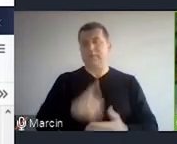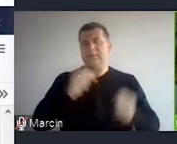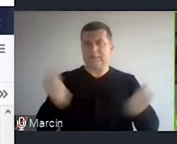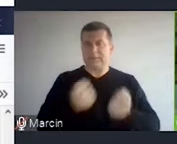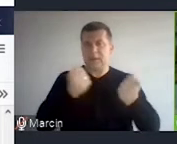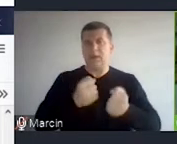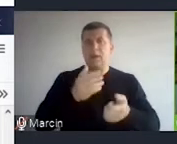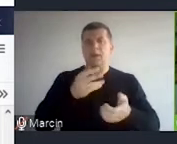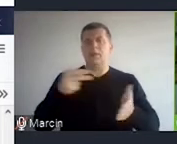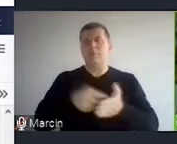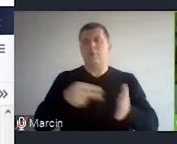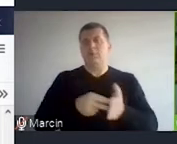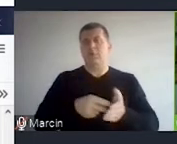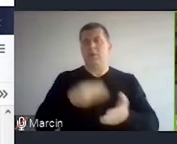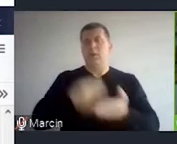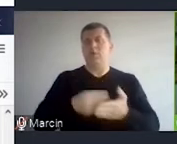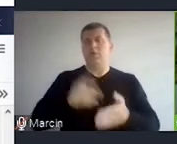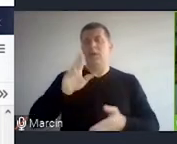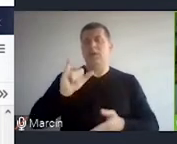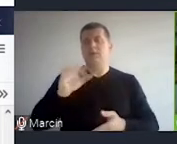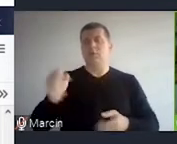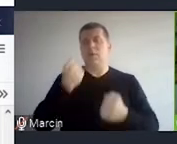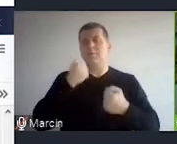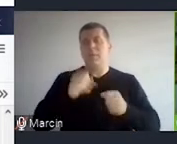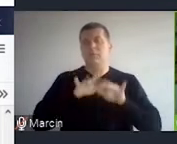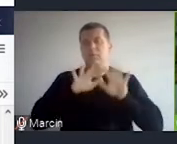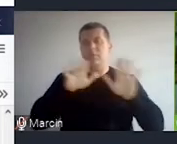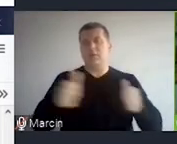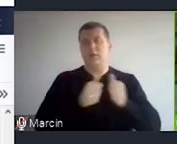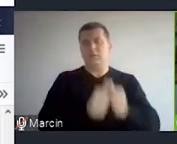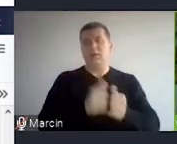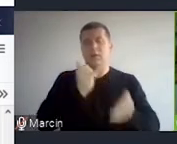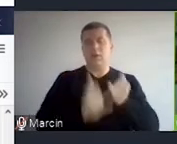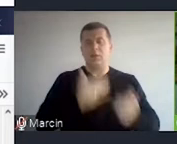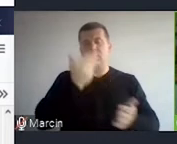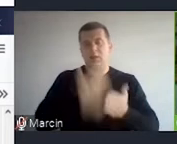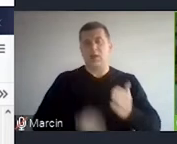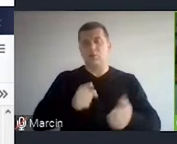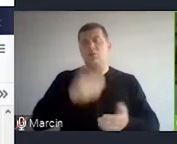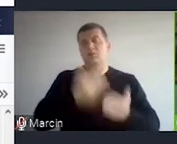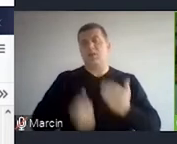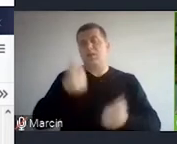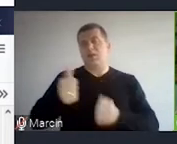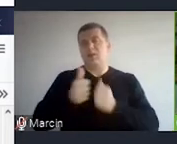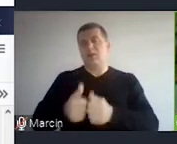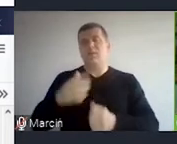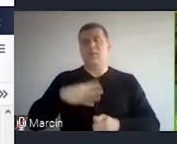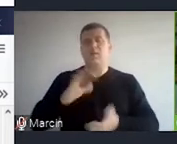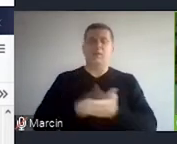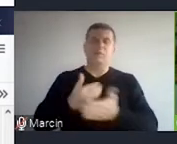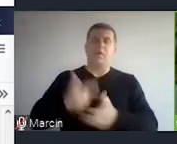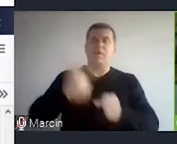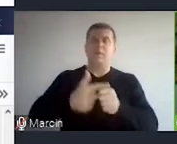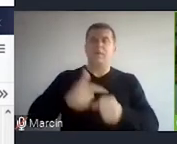się podzielić kwotę ryczałtową na bardzo wiele zadań, żeby jeśli stracą, to tylko jedno zadanie, które jest warte powiedzmy 20